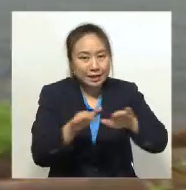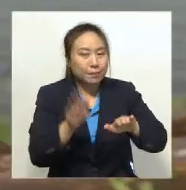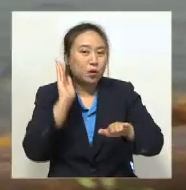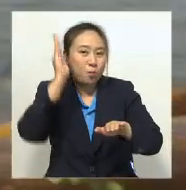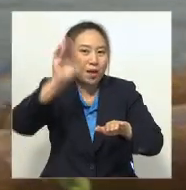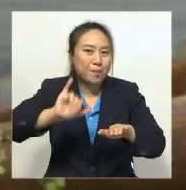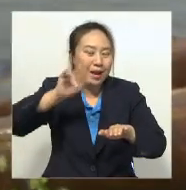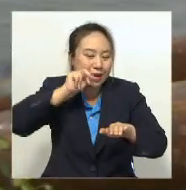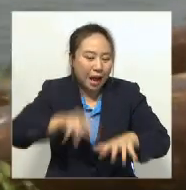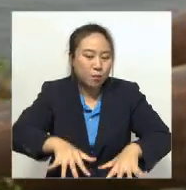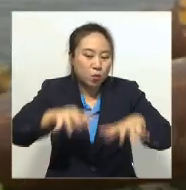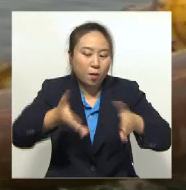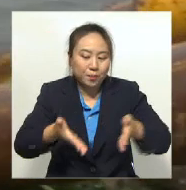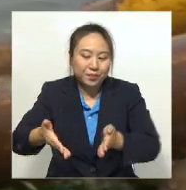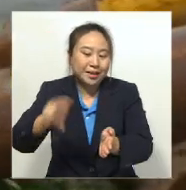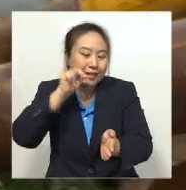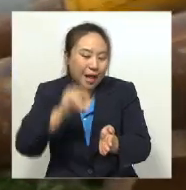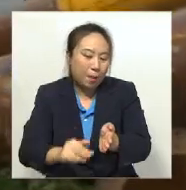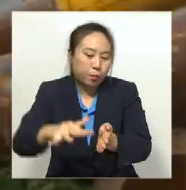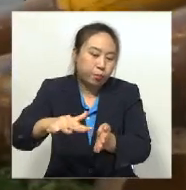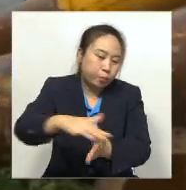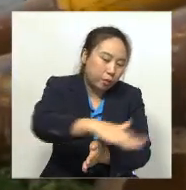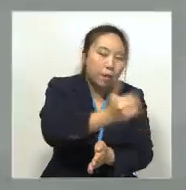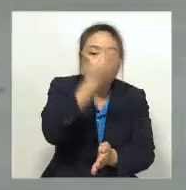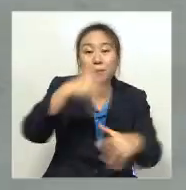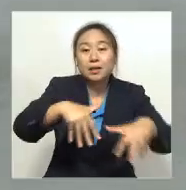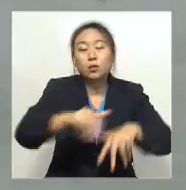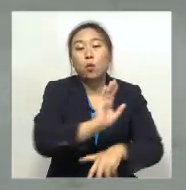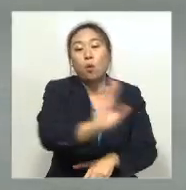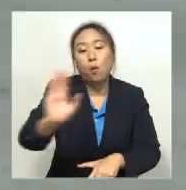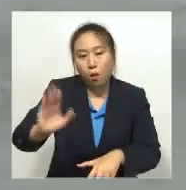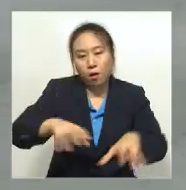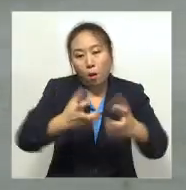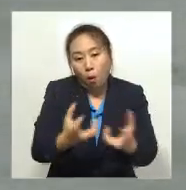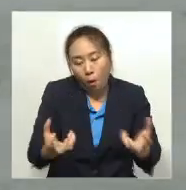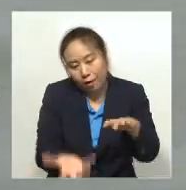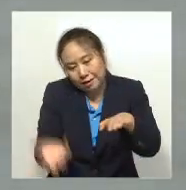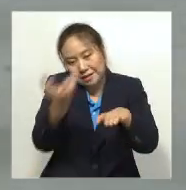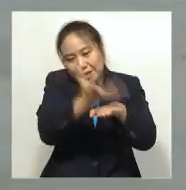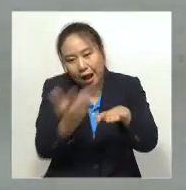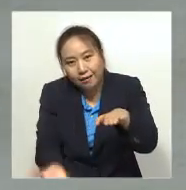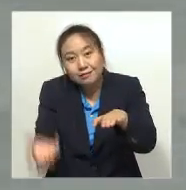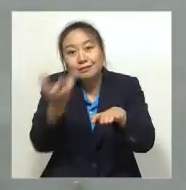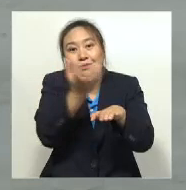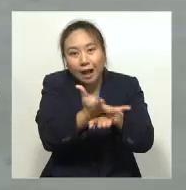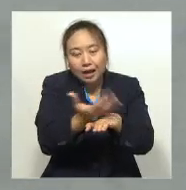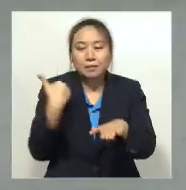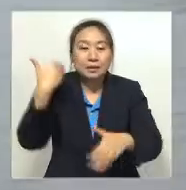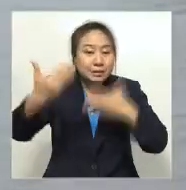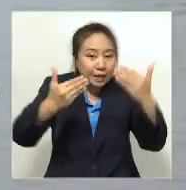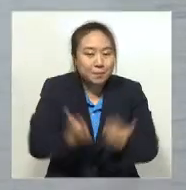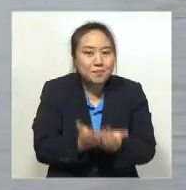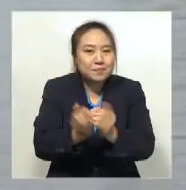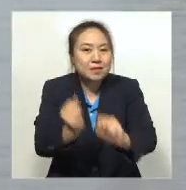วมและน้ำล้นตลิ่งเพื่อให้ประชาชนสามารถขนย้ายสิ่งของขึ้นที่สูงได้อย่างทันท่วงทีรวมไปถึงลดกิจกรรมท